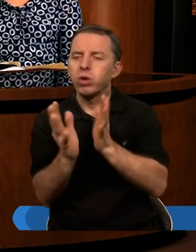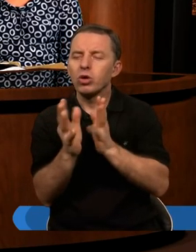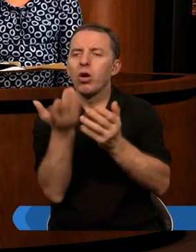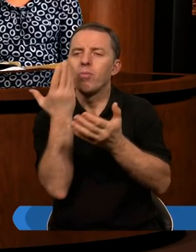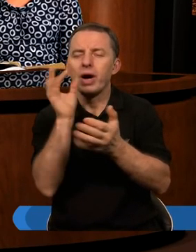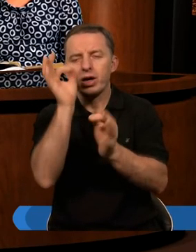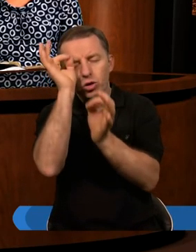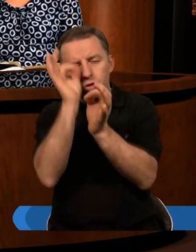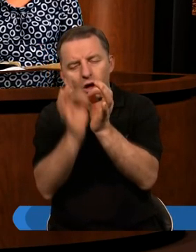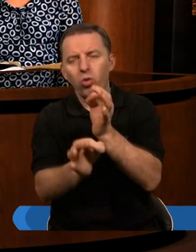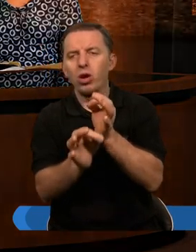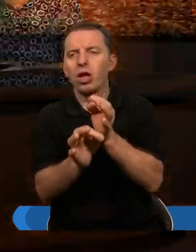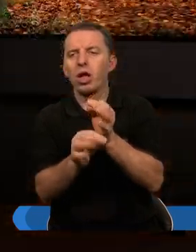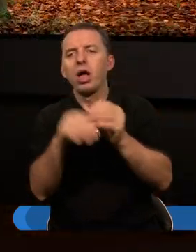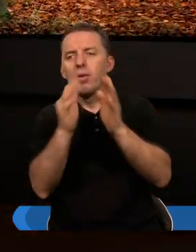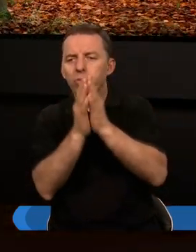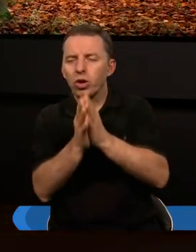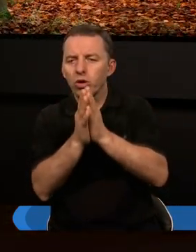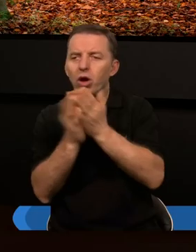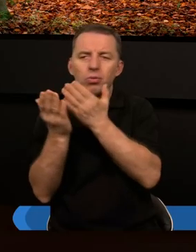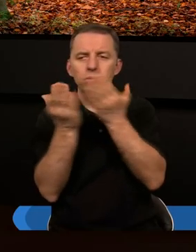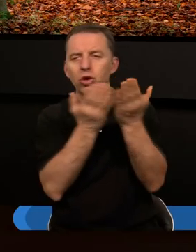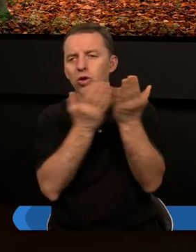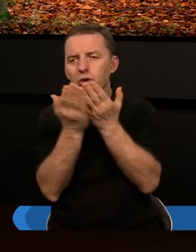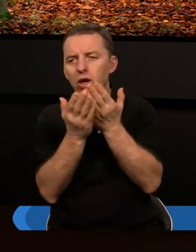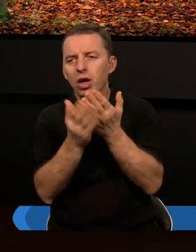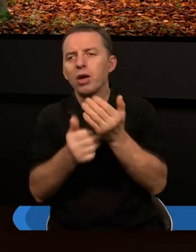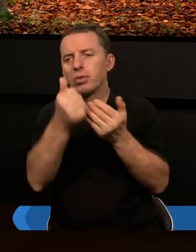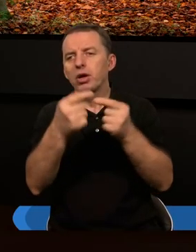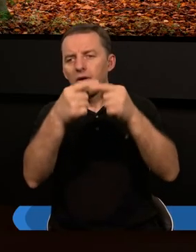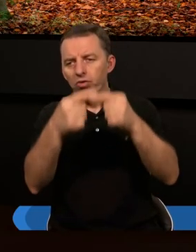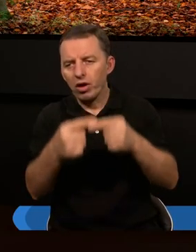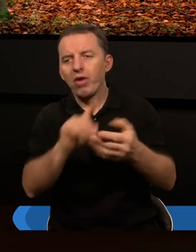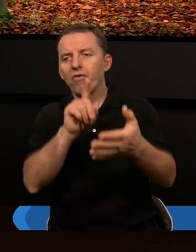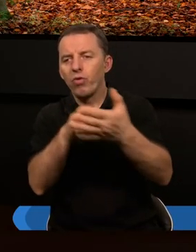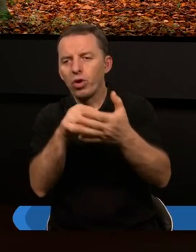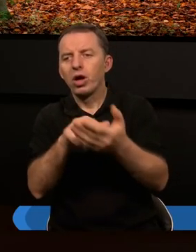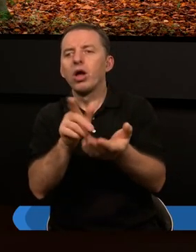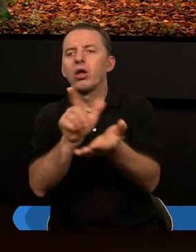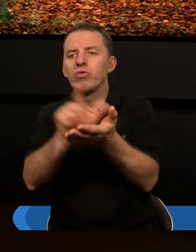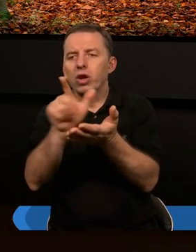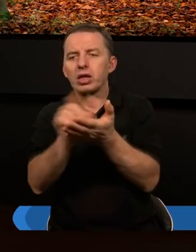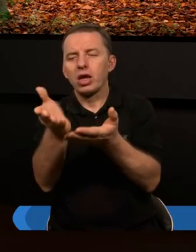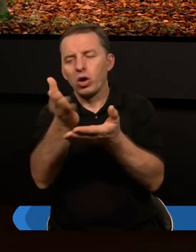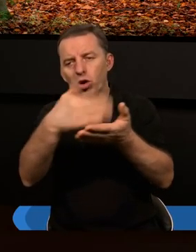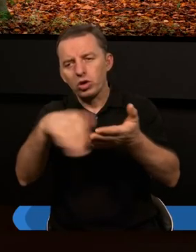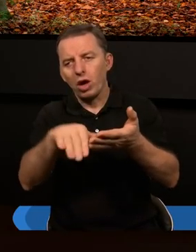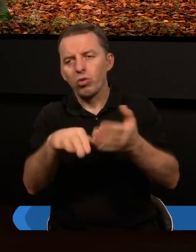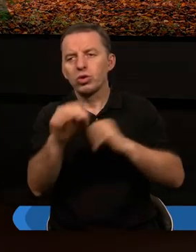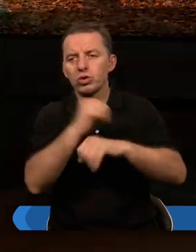bardzo szczególny. Może poproszę o przeczytanie pierwszego wersetu właśnie z rozdziału 12.